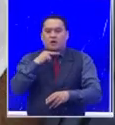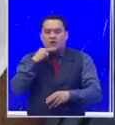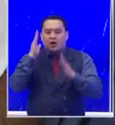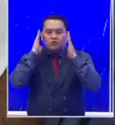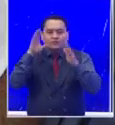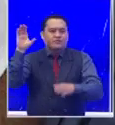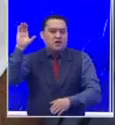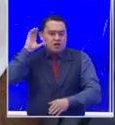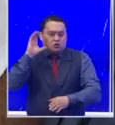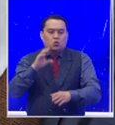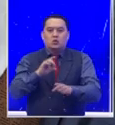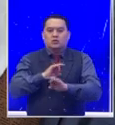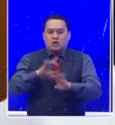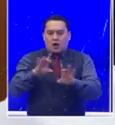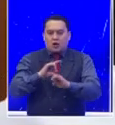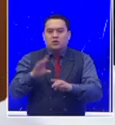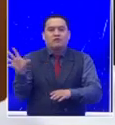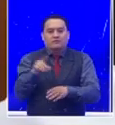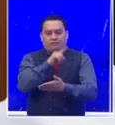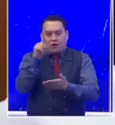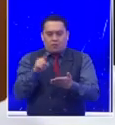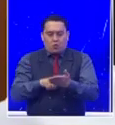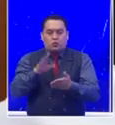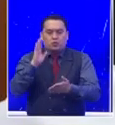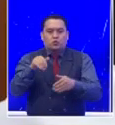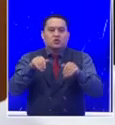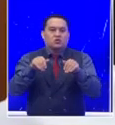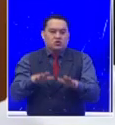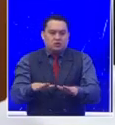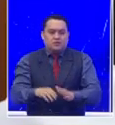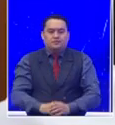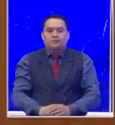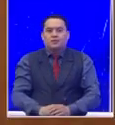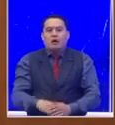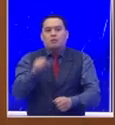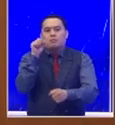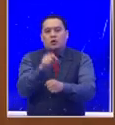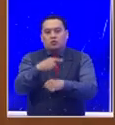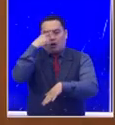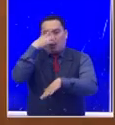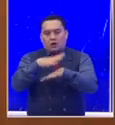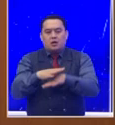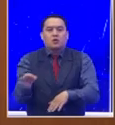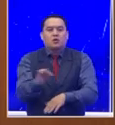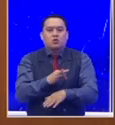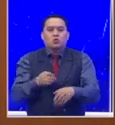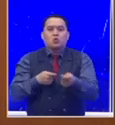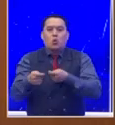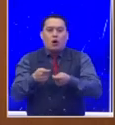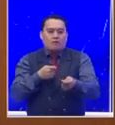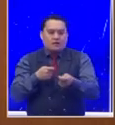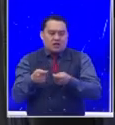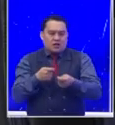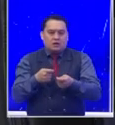выслушал каждого и заверил, что все вопросы граждан будут решены. Амандык Баталов поручил акимам районов и руководителям